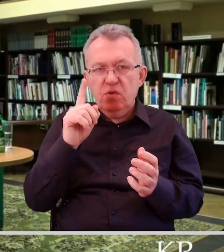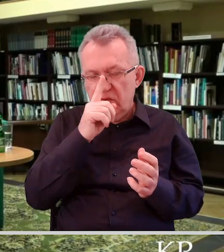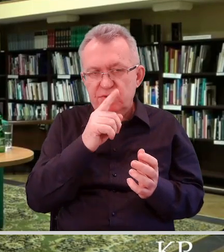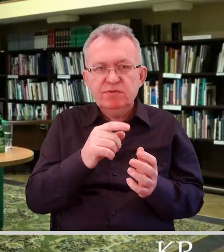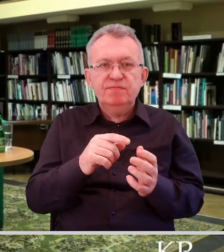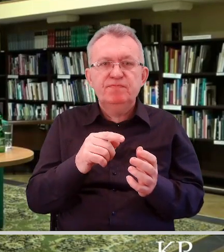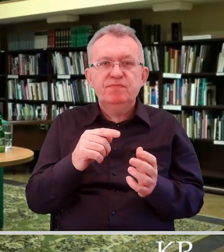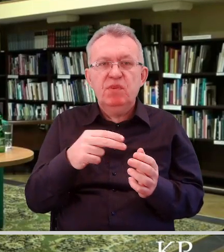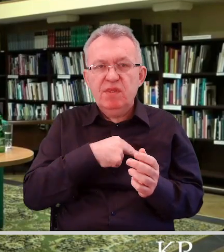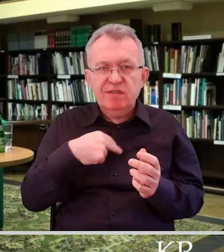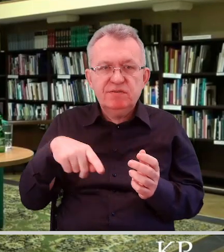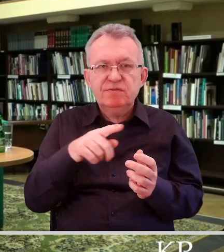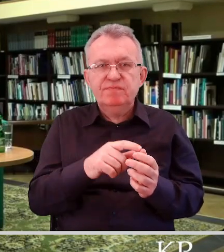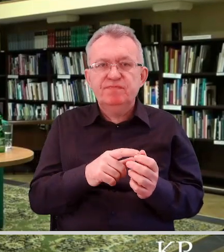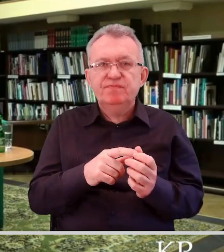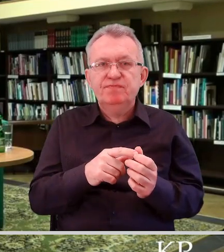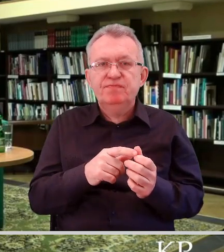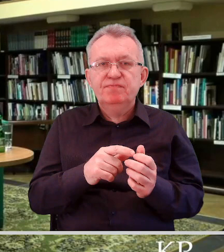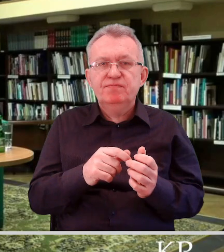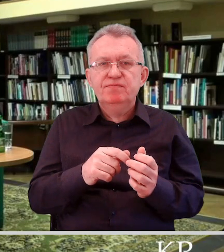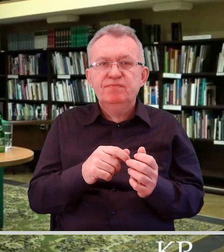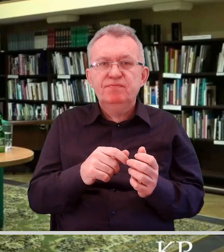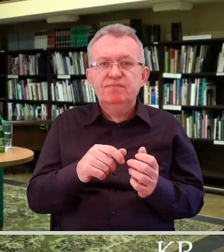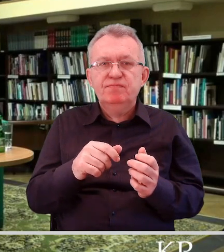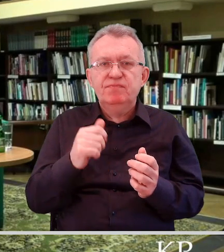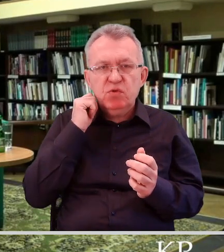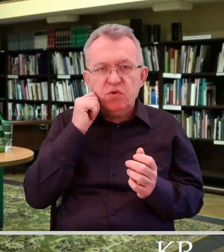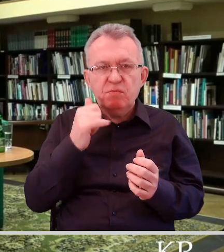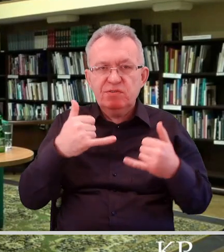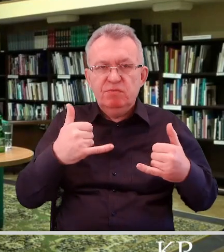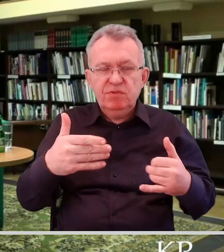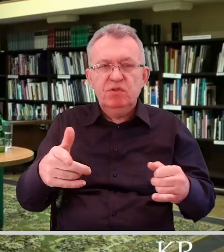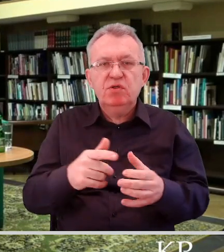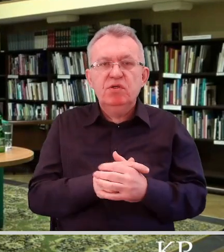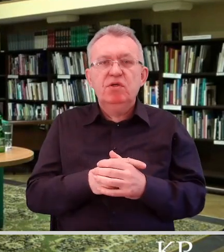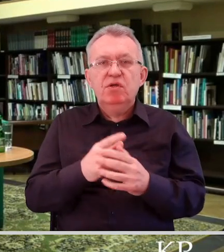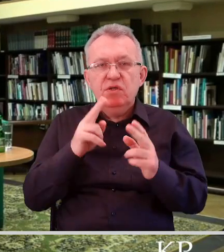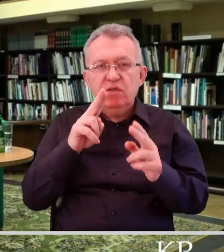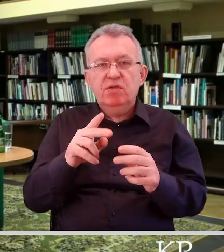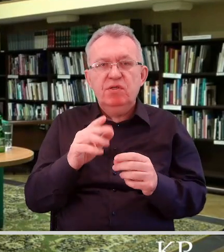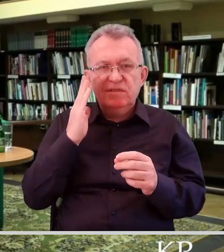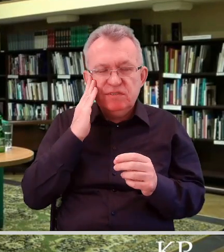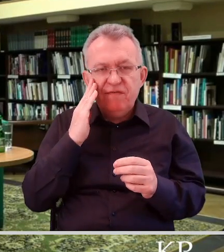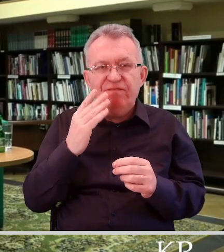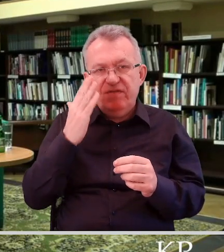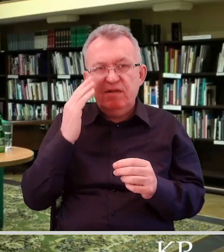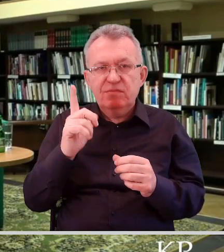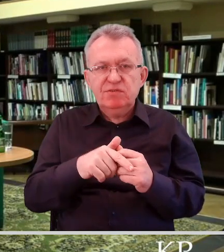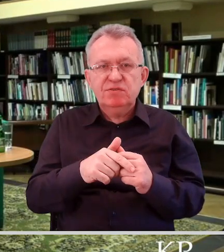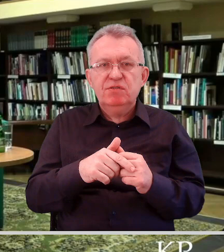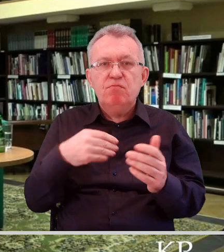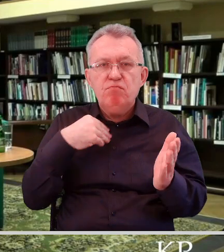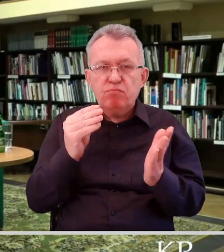wiele z nas tutaj, też kobiet siedzących, znam i wiem, że